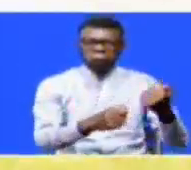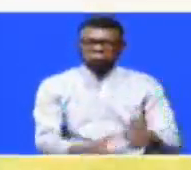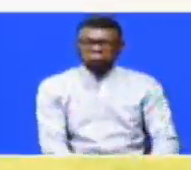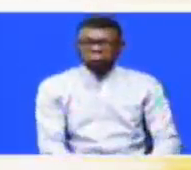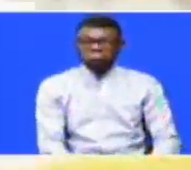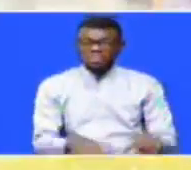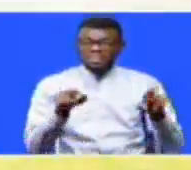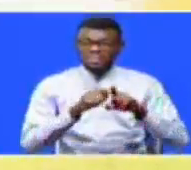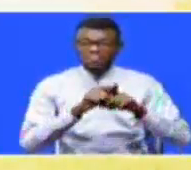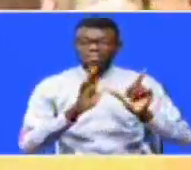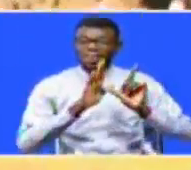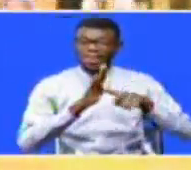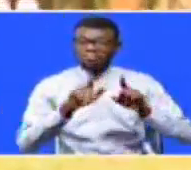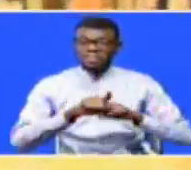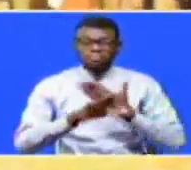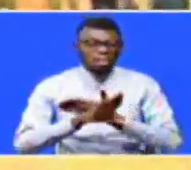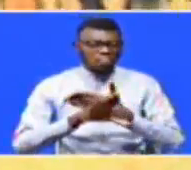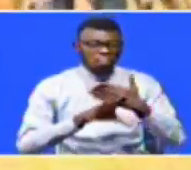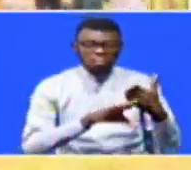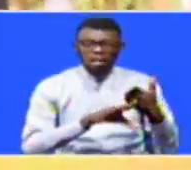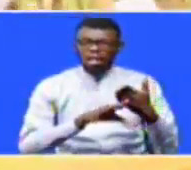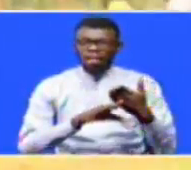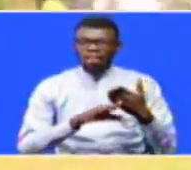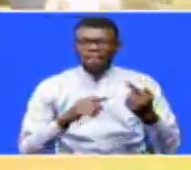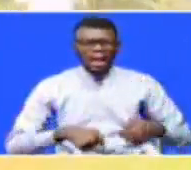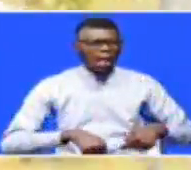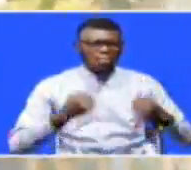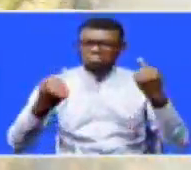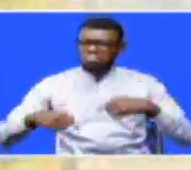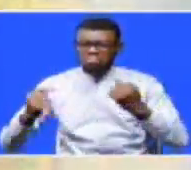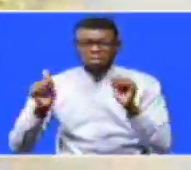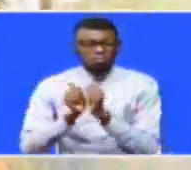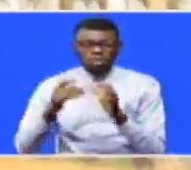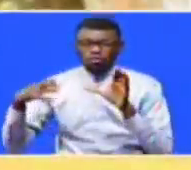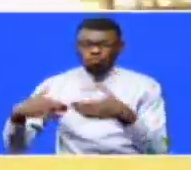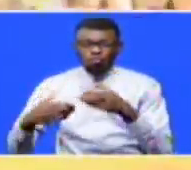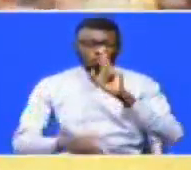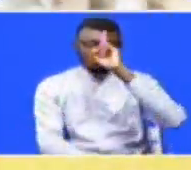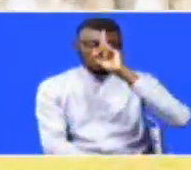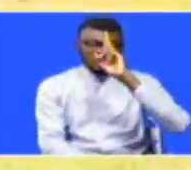Na muda ulivyosonga, hawakusema lugha moja na maafisa wa polisi.